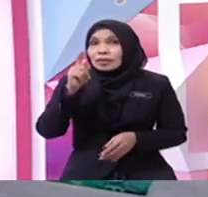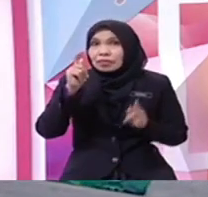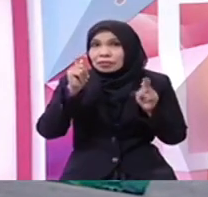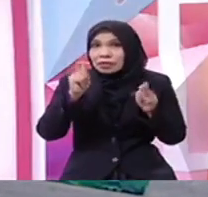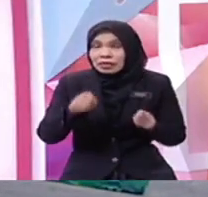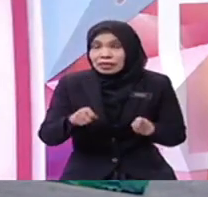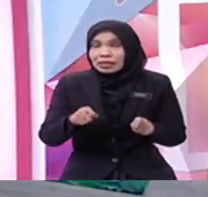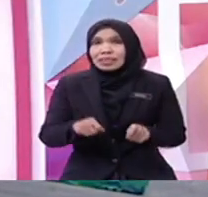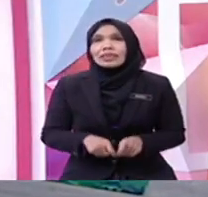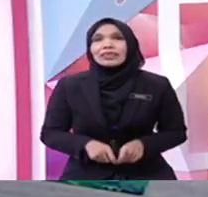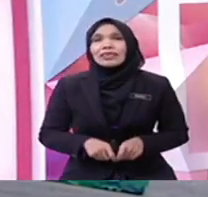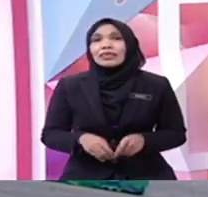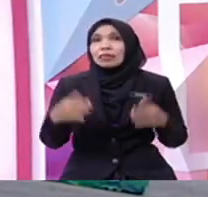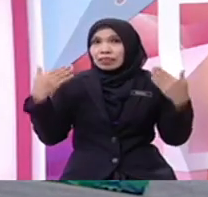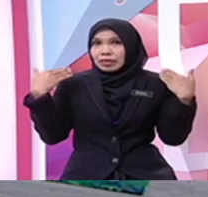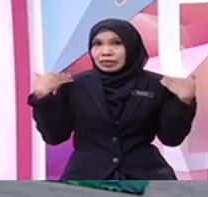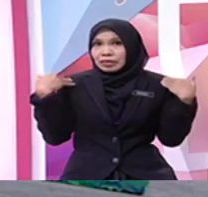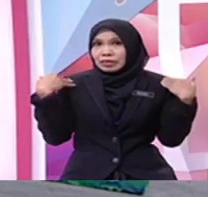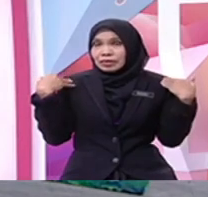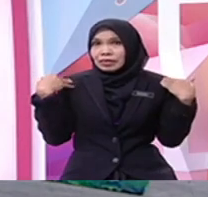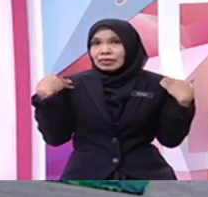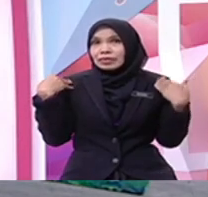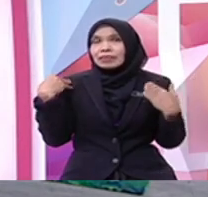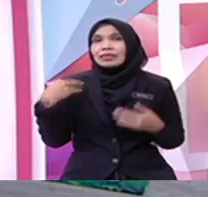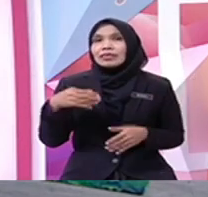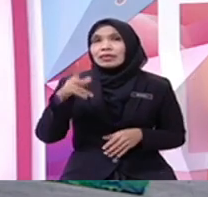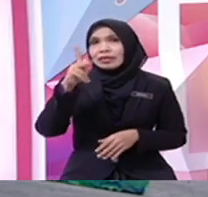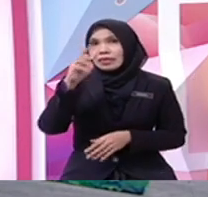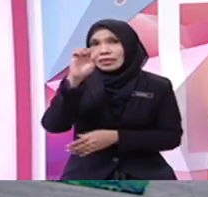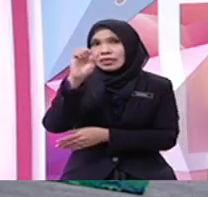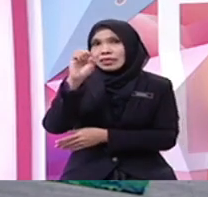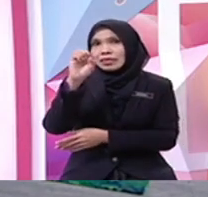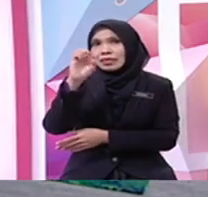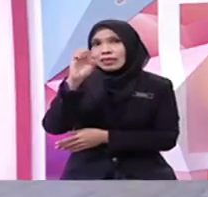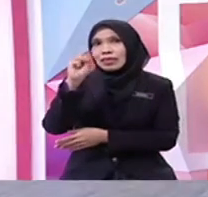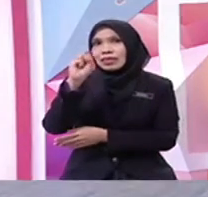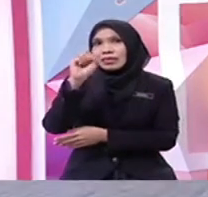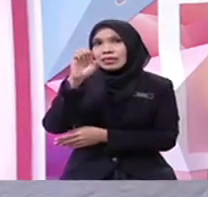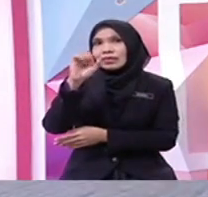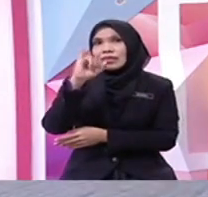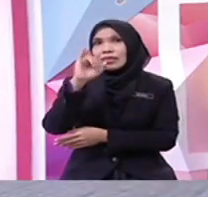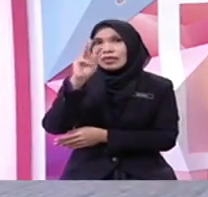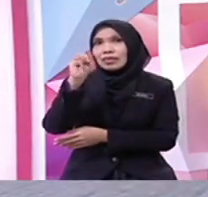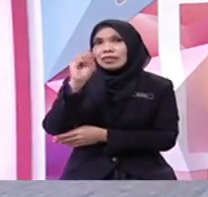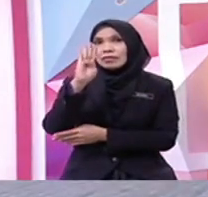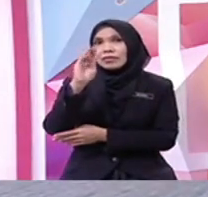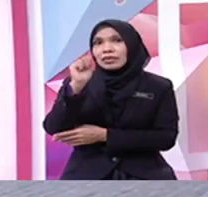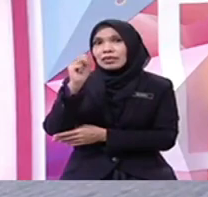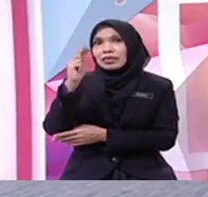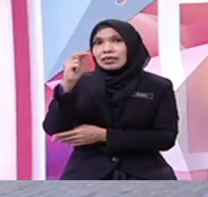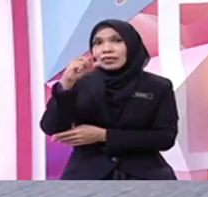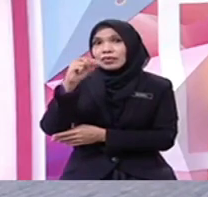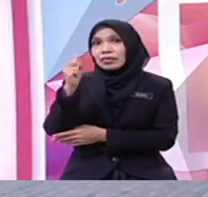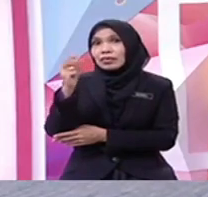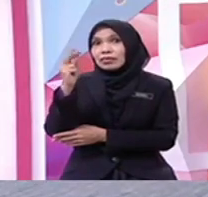kesini napa sih gue kece gue ada sedikit PSSI kece gue kece gue coba di ketiga Titi